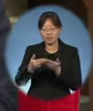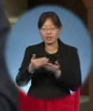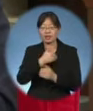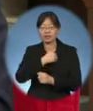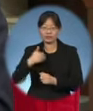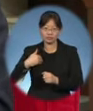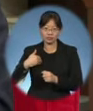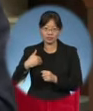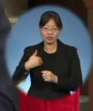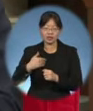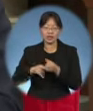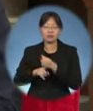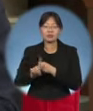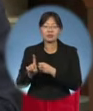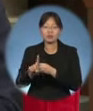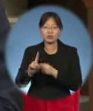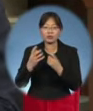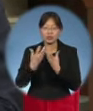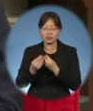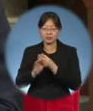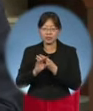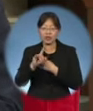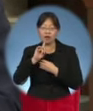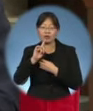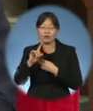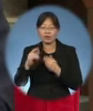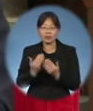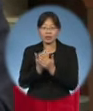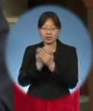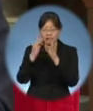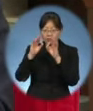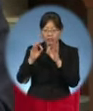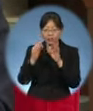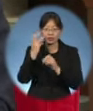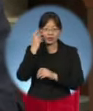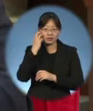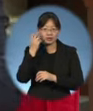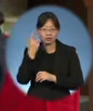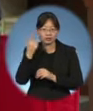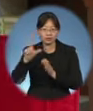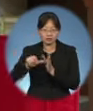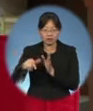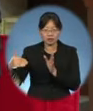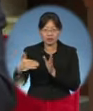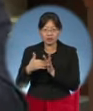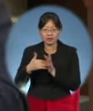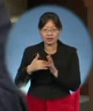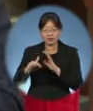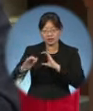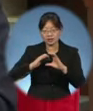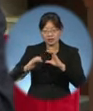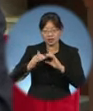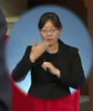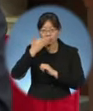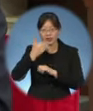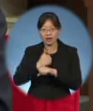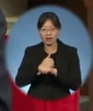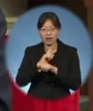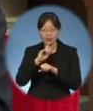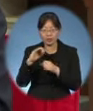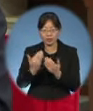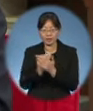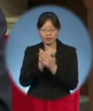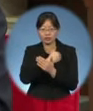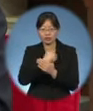무슨 뜻이냐면 예를 들면 언어 발달을 예를 들면요. 36개월까지 의사소통이 가능한 언어 발달을